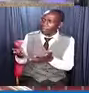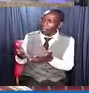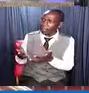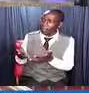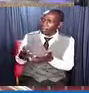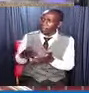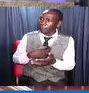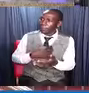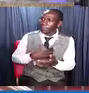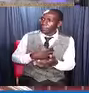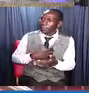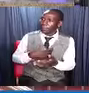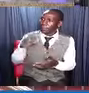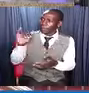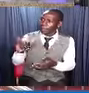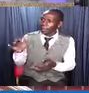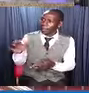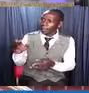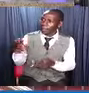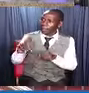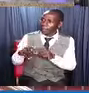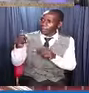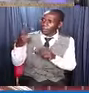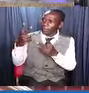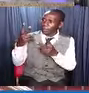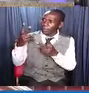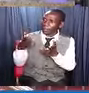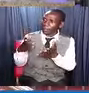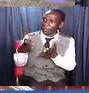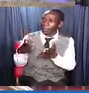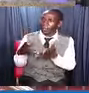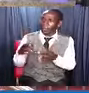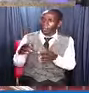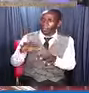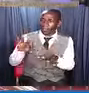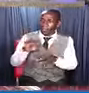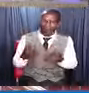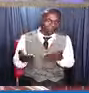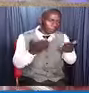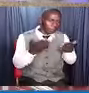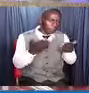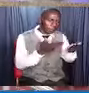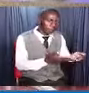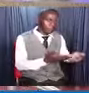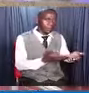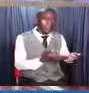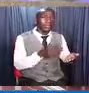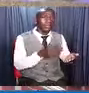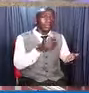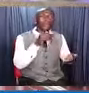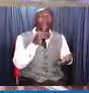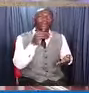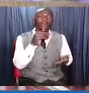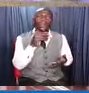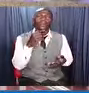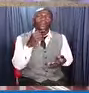Maana huyu anaonekana si wa kuenda. Because it seems like this one will not go. Haya umekunywa chai? So you've taken tea. Tena bado usemi naenda,